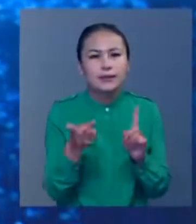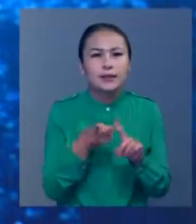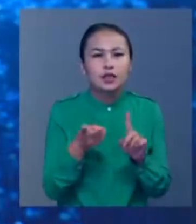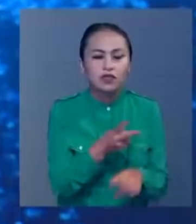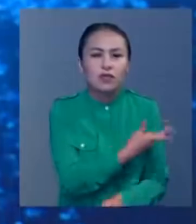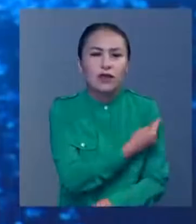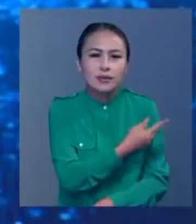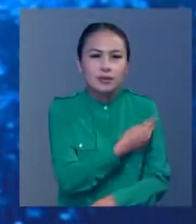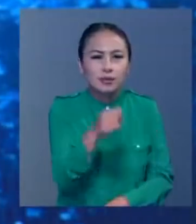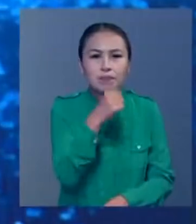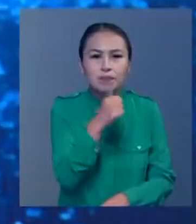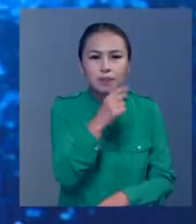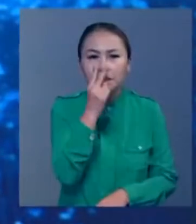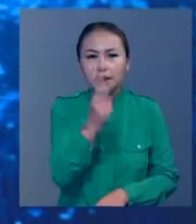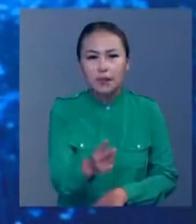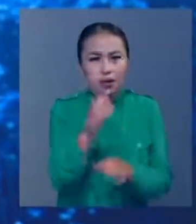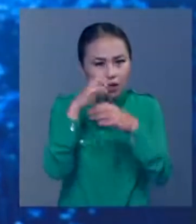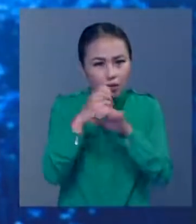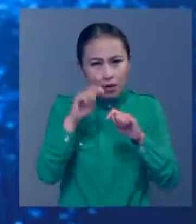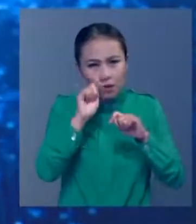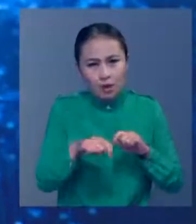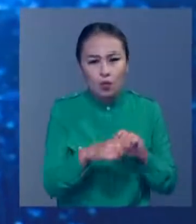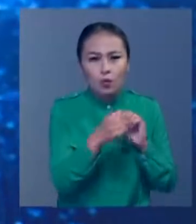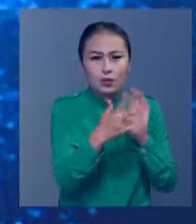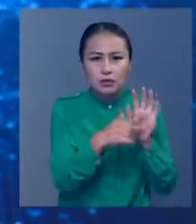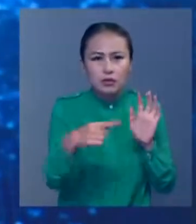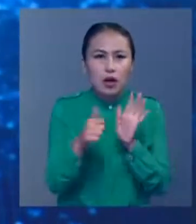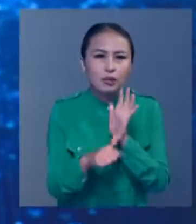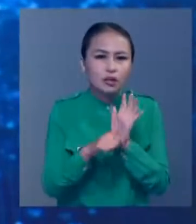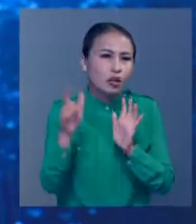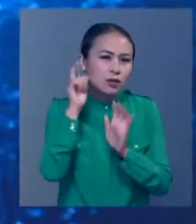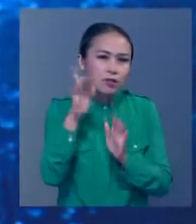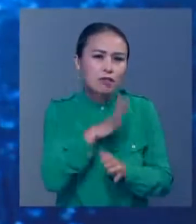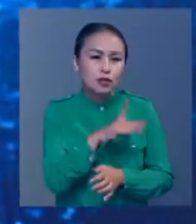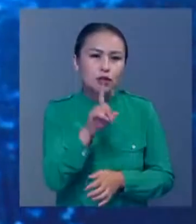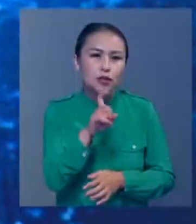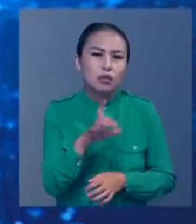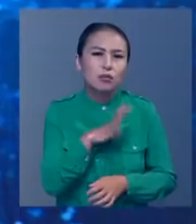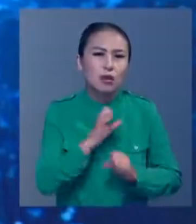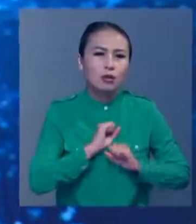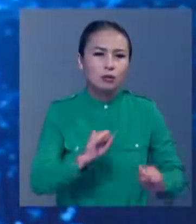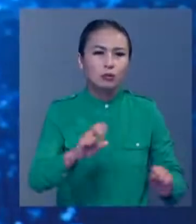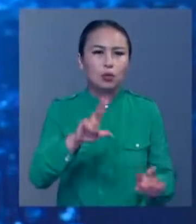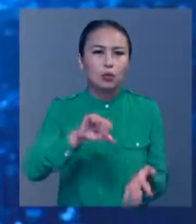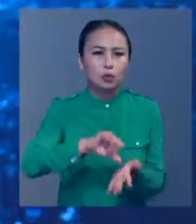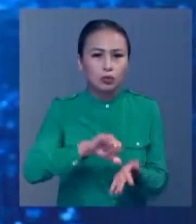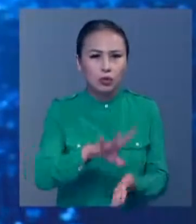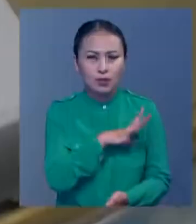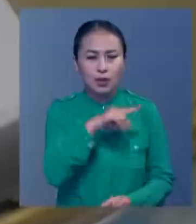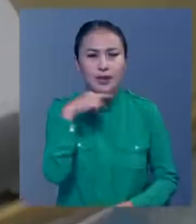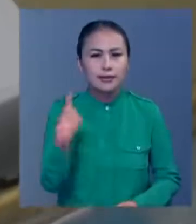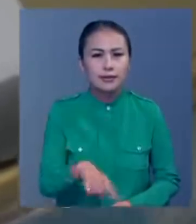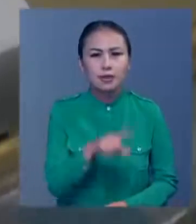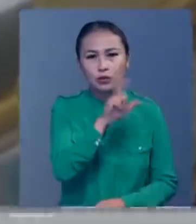екінші вакцина сынақтан өткізіле бастады. Зерттеу жұмыстарына 18 бен 60 жас аралығындағы шамамен 100 ерікті қатыспақ.